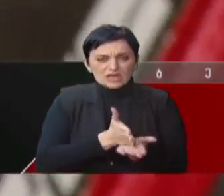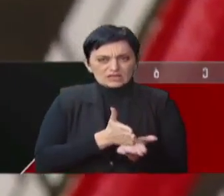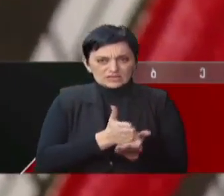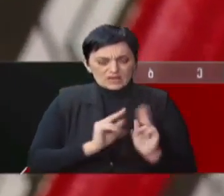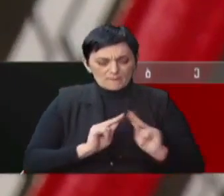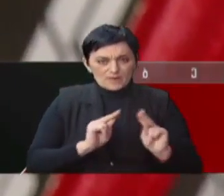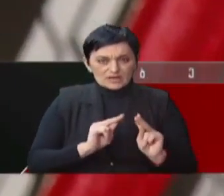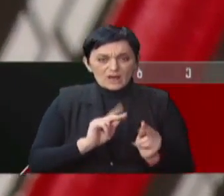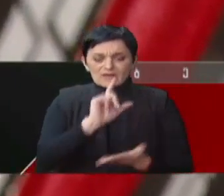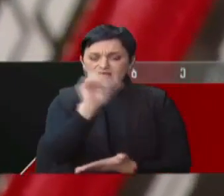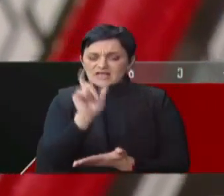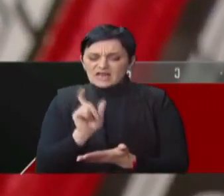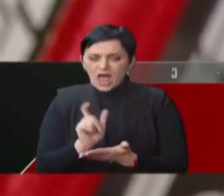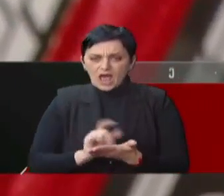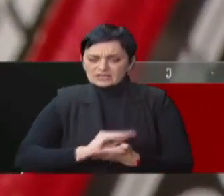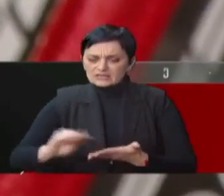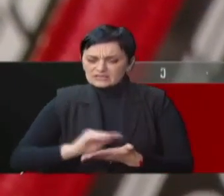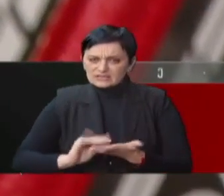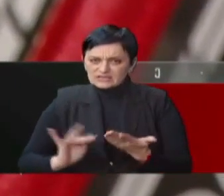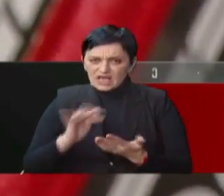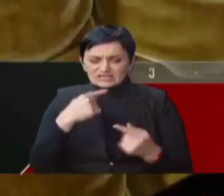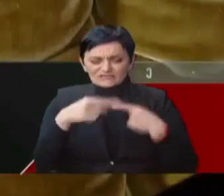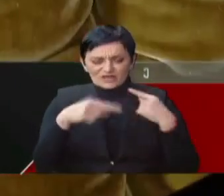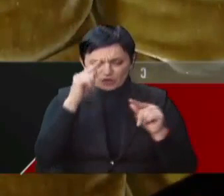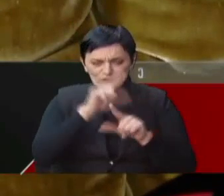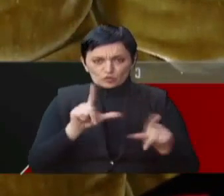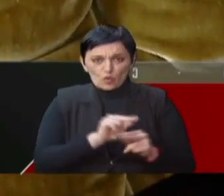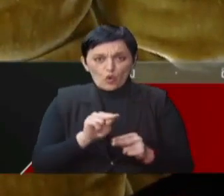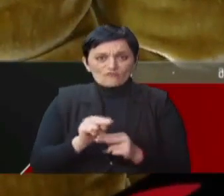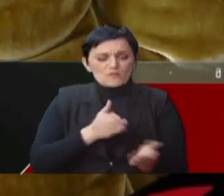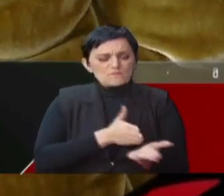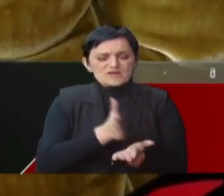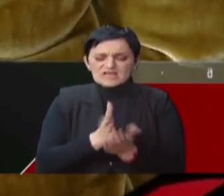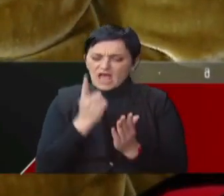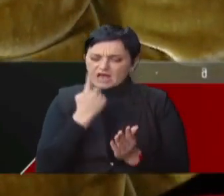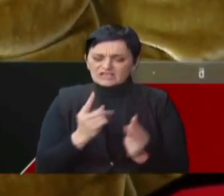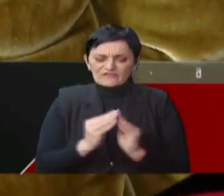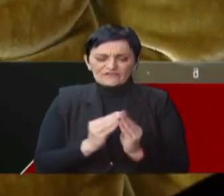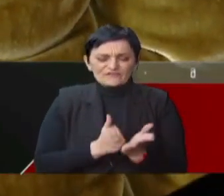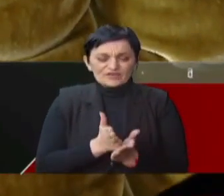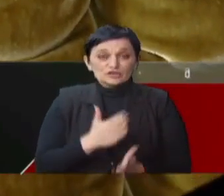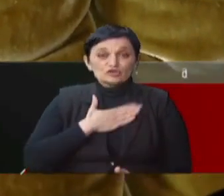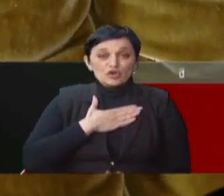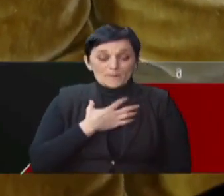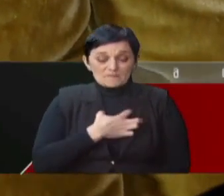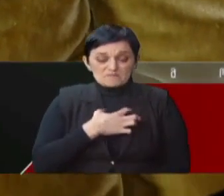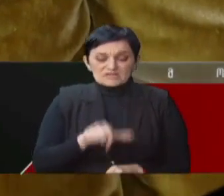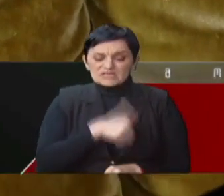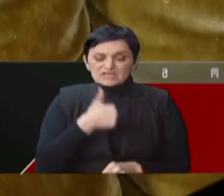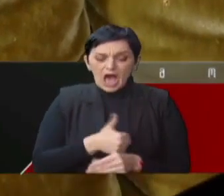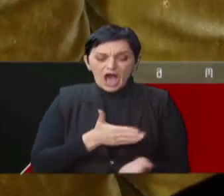არის ლექსების კრებულის ავტორი, ასწავლიდა სხვადასხვა სკოლაში, თუმცა პრინციპი ყველგან ერთი ჰქონდა. ჩემი მთავარი ის იყო,